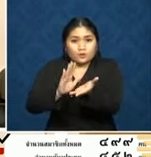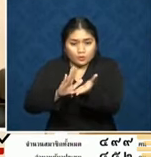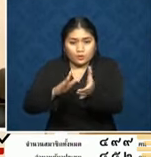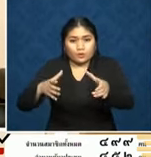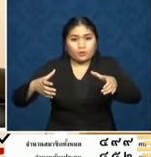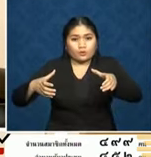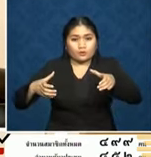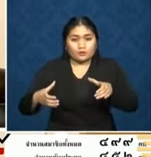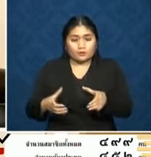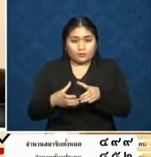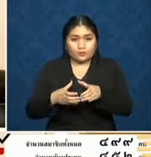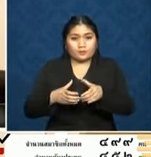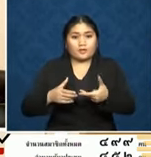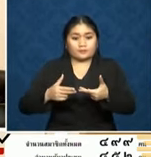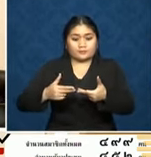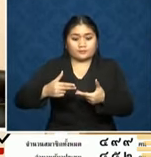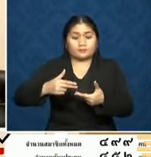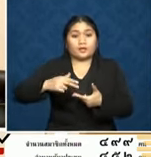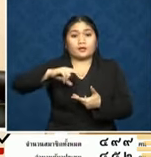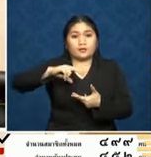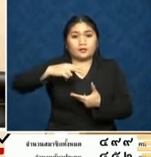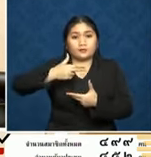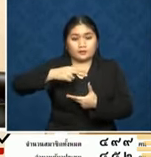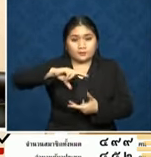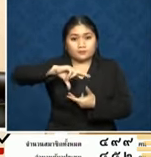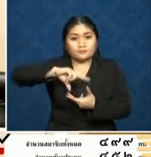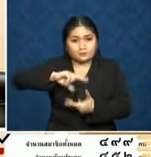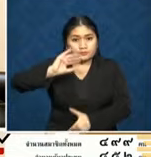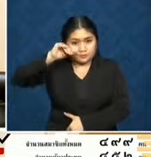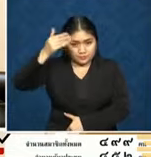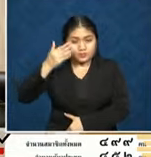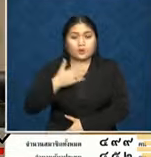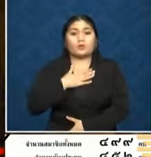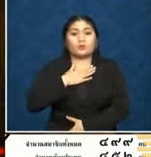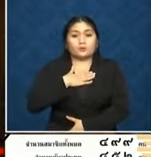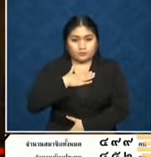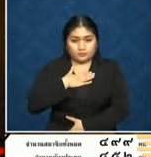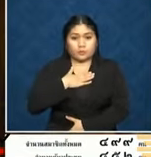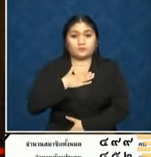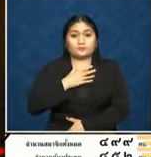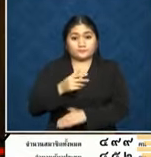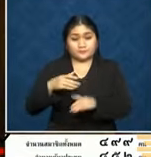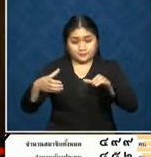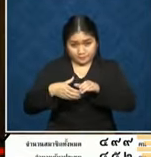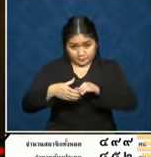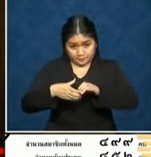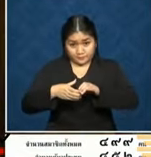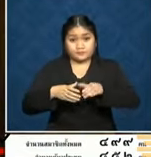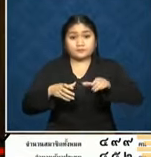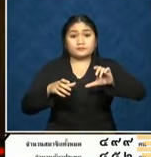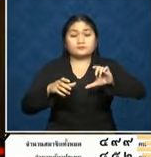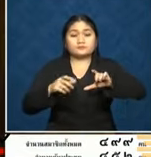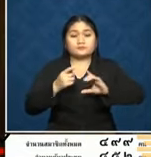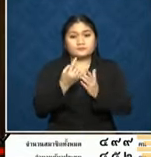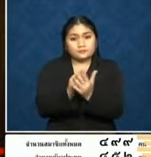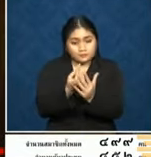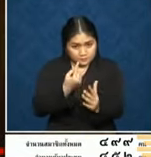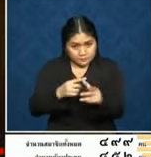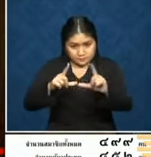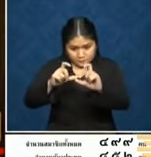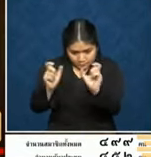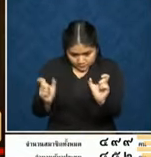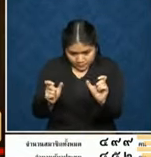ารัฐก่อนนะครับ2ท่านครับเชิญครับ เรียนท่านประธานสภาที่เคารพผมนายคราทองใจสดสมาชิกสภาผู้แทนราษฎรจังหวัดเพชรบูรณ์ในสัดส่วน